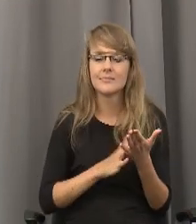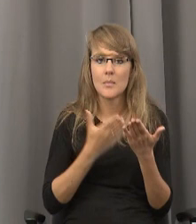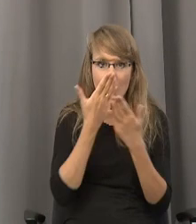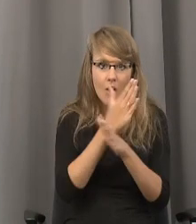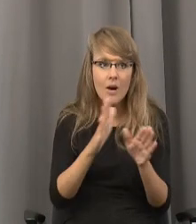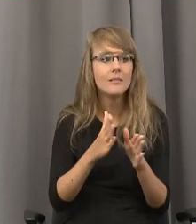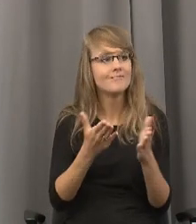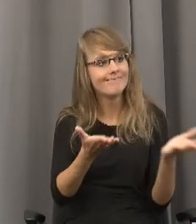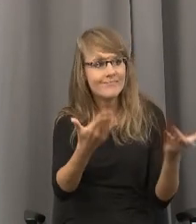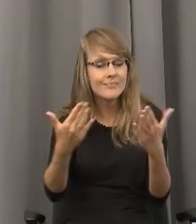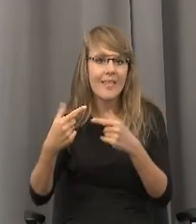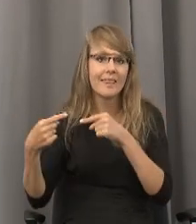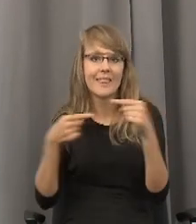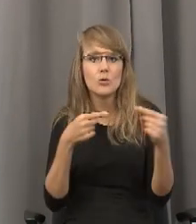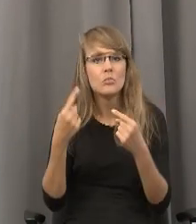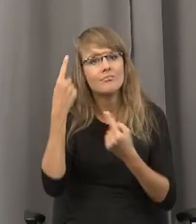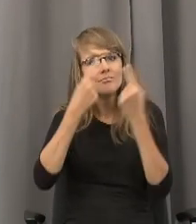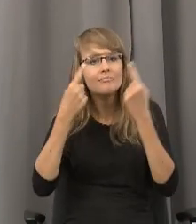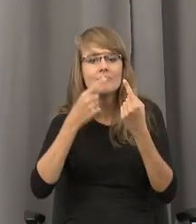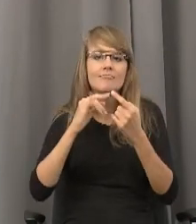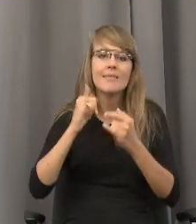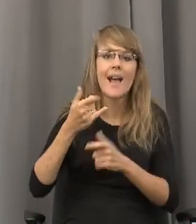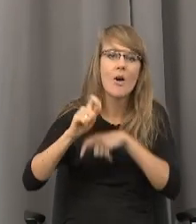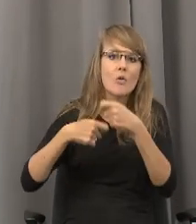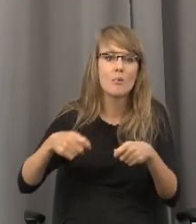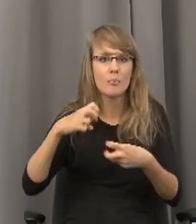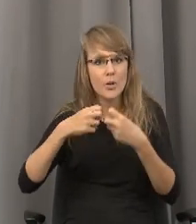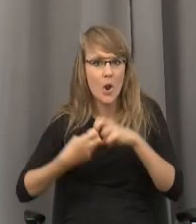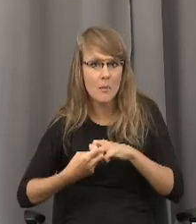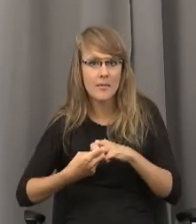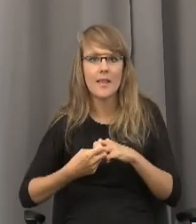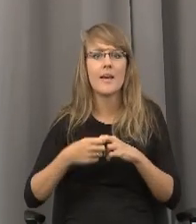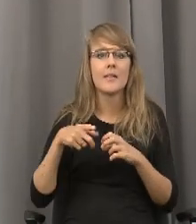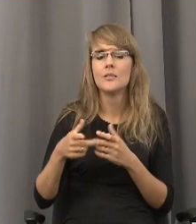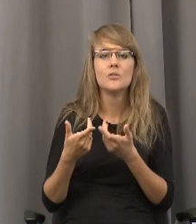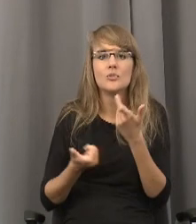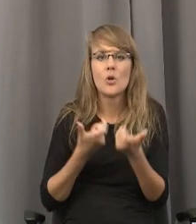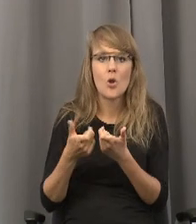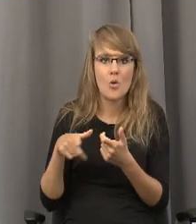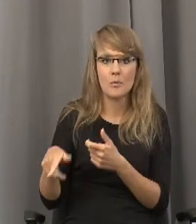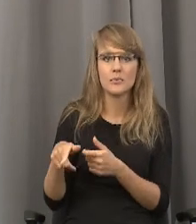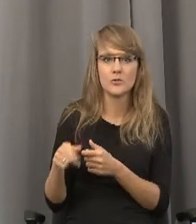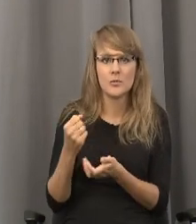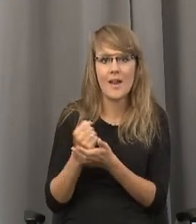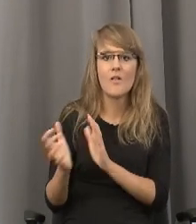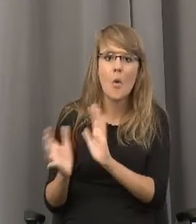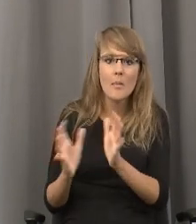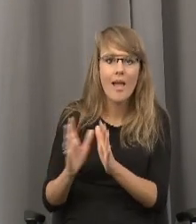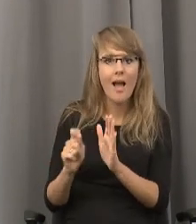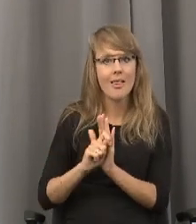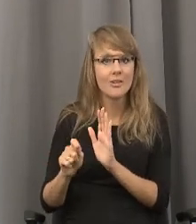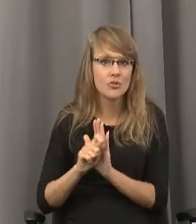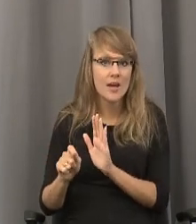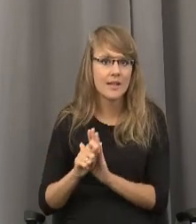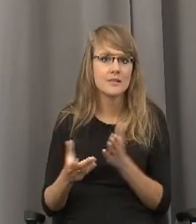kierunkami działań, poszukiwaniem rozwiązań organizacyjnych oraz programowych dotyczących leczenia i opieki nad osobami dotkniętymi chorobami